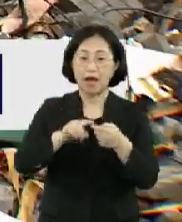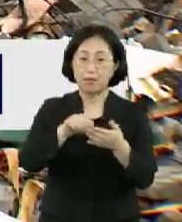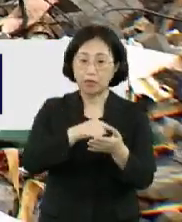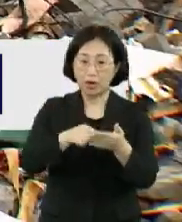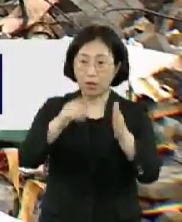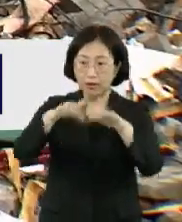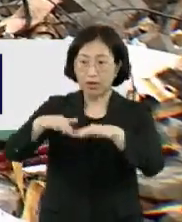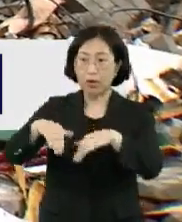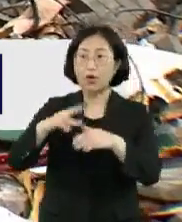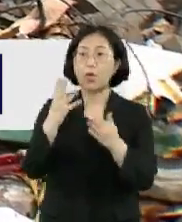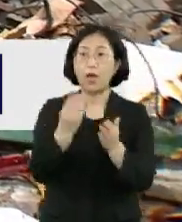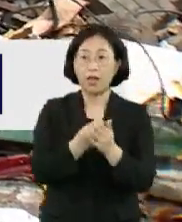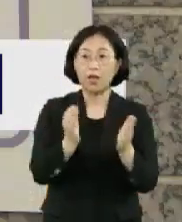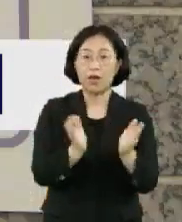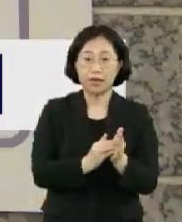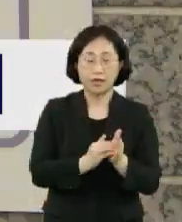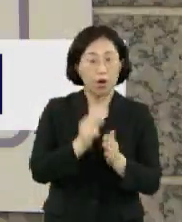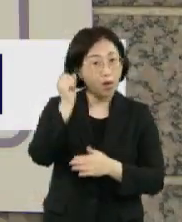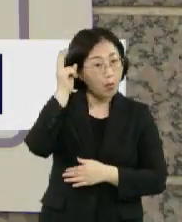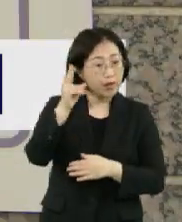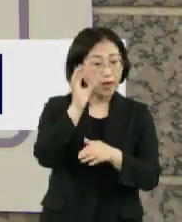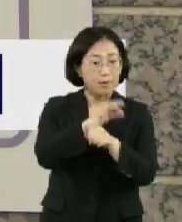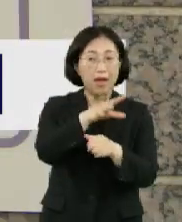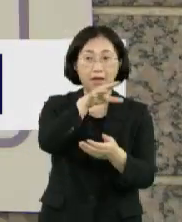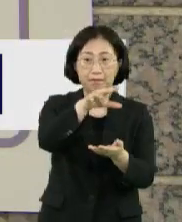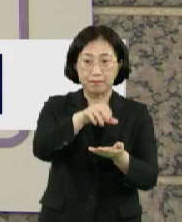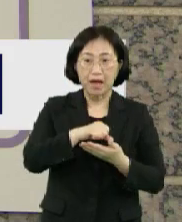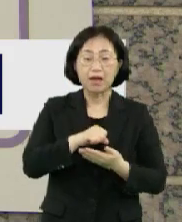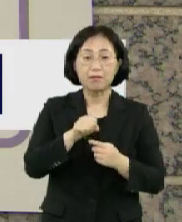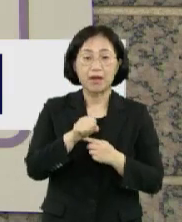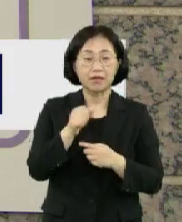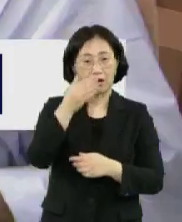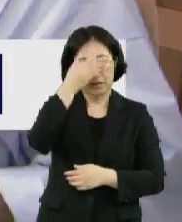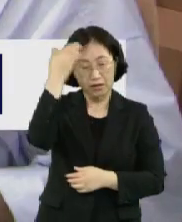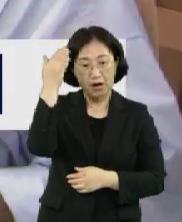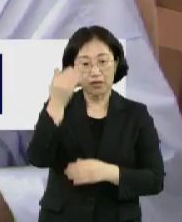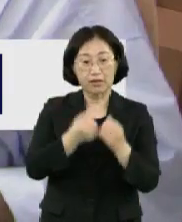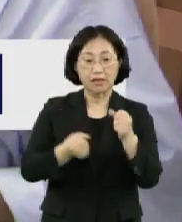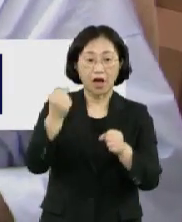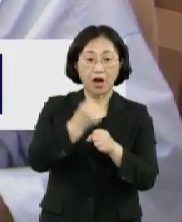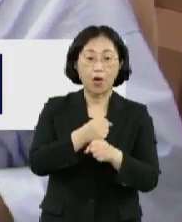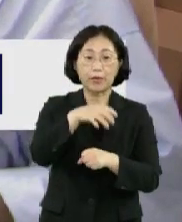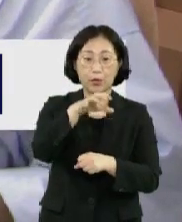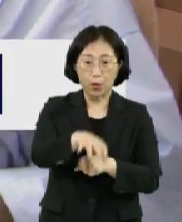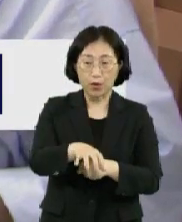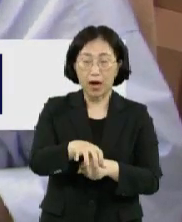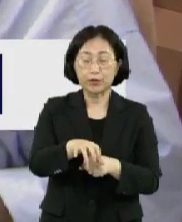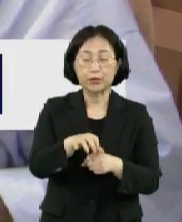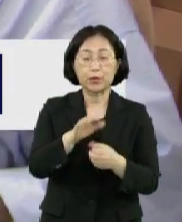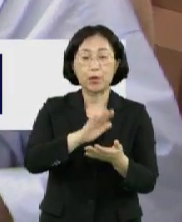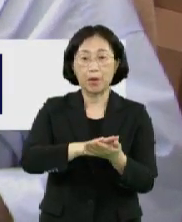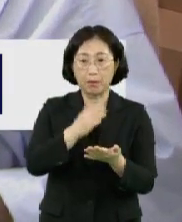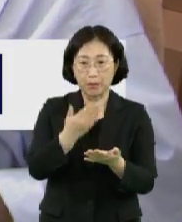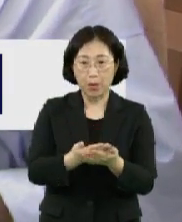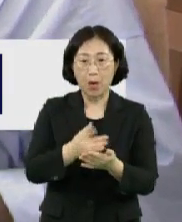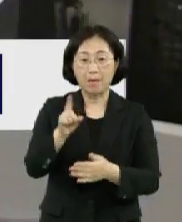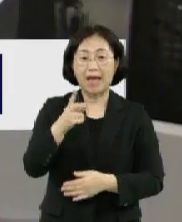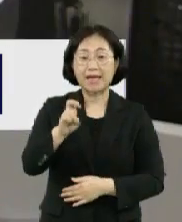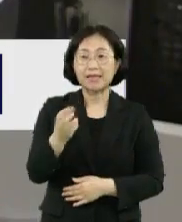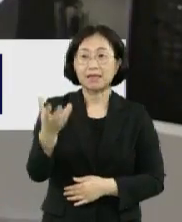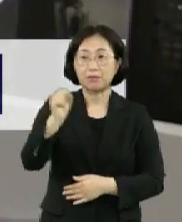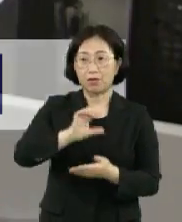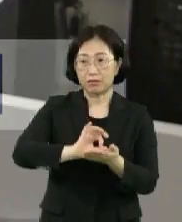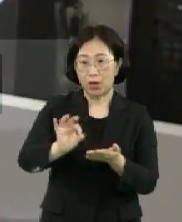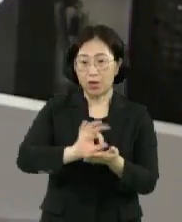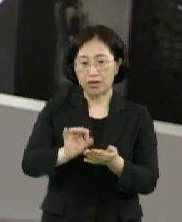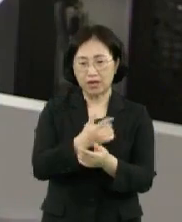완료했습니다. 모텔을 매입해 청년 창업 공간으로 조성하는 등 120억 원을 투입해 다양한 사업을